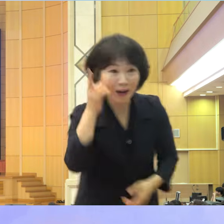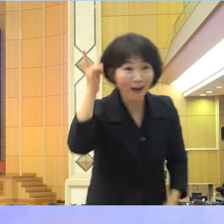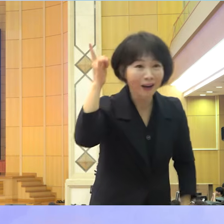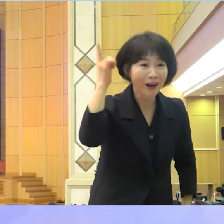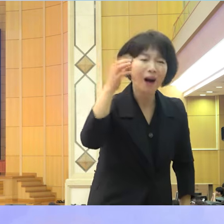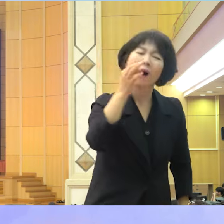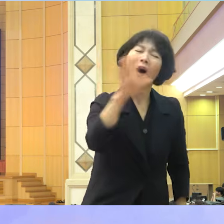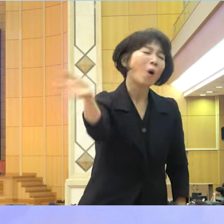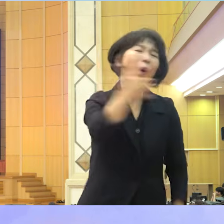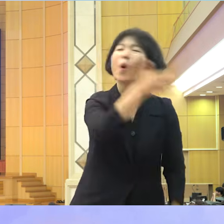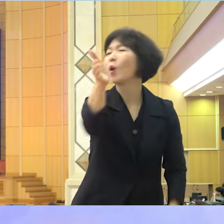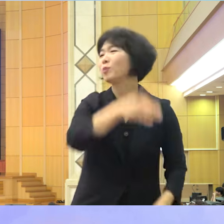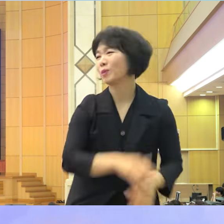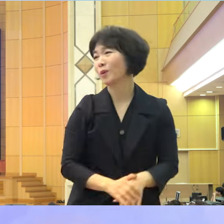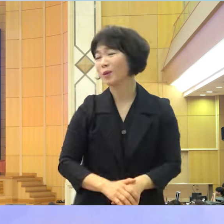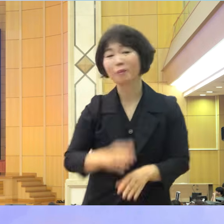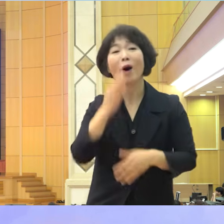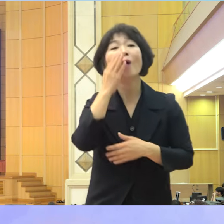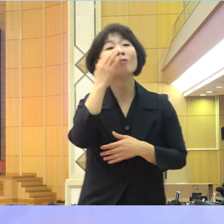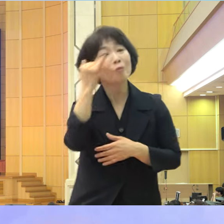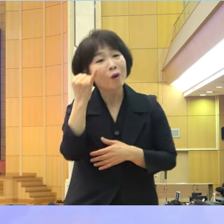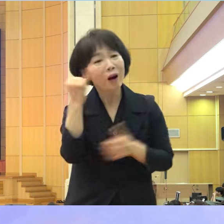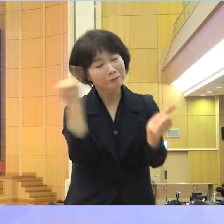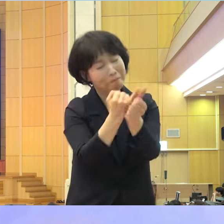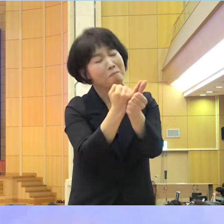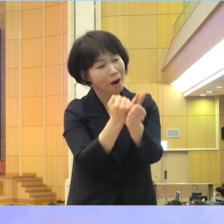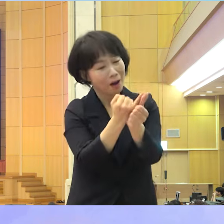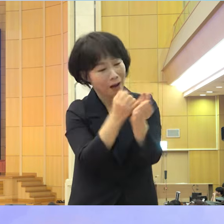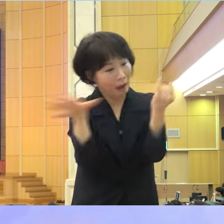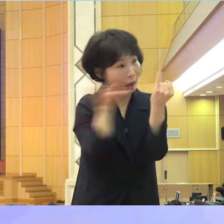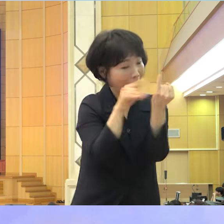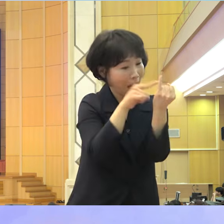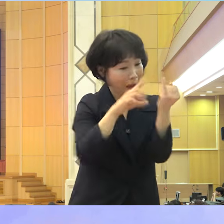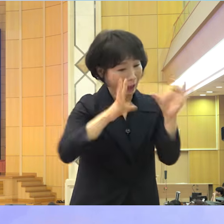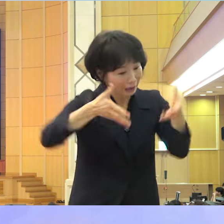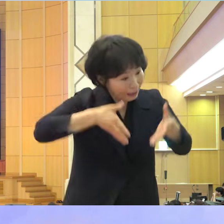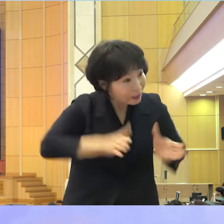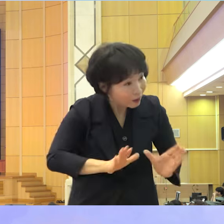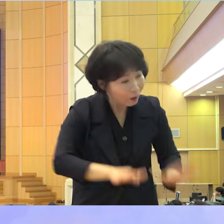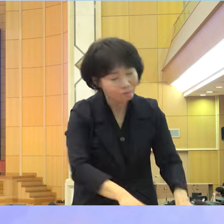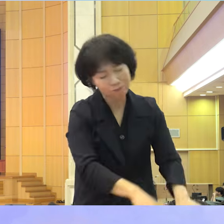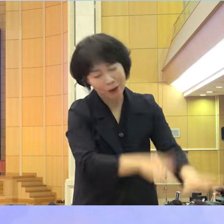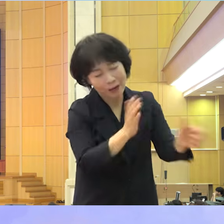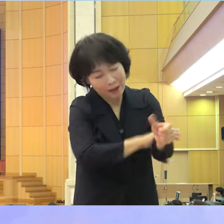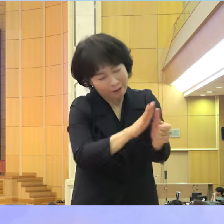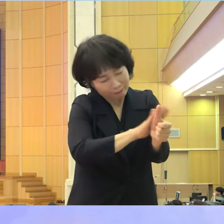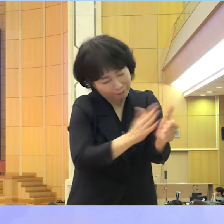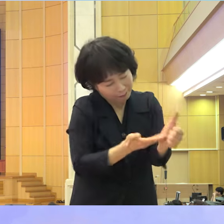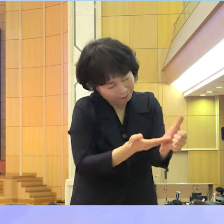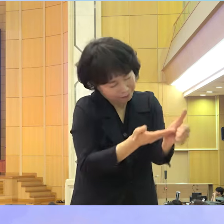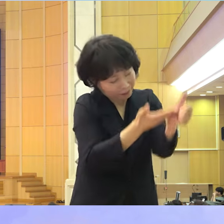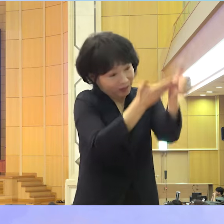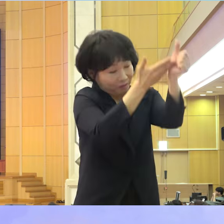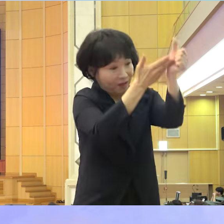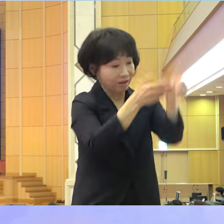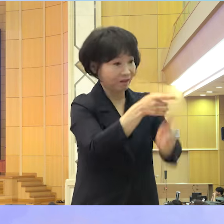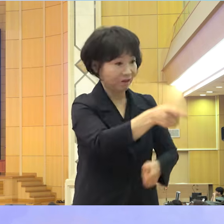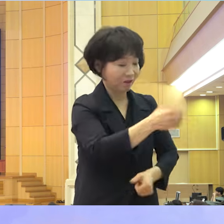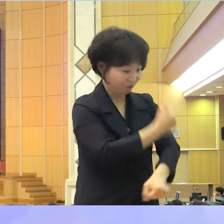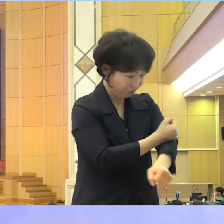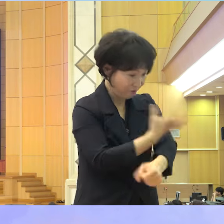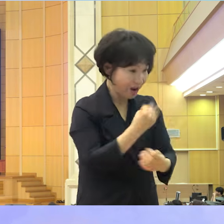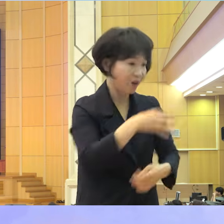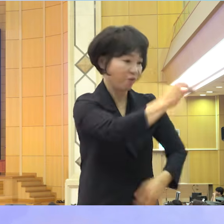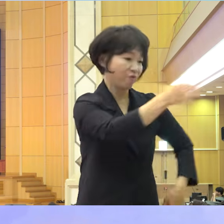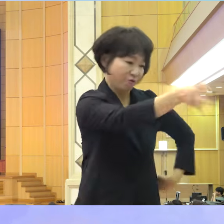기르시기까지 무슨 조건을 내세웠다라든가, 내가 너 이렇게 낳아서 너 이렇게 길러줬으니까 너 얼마